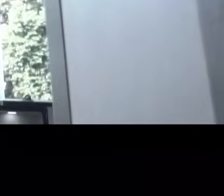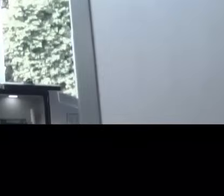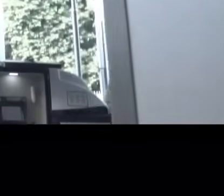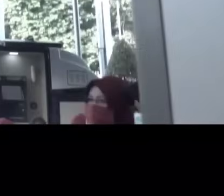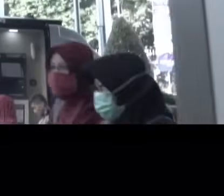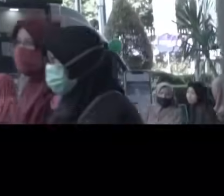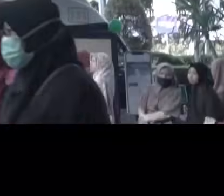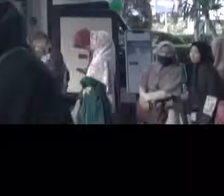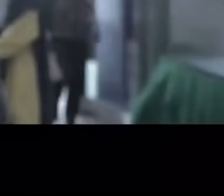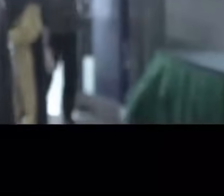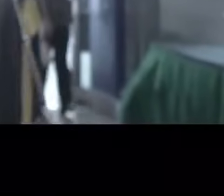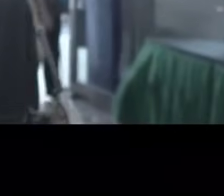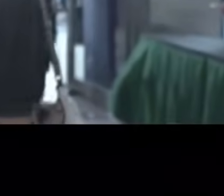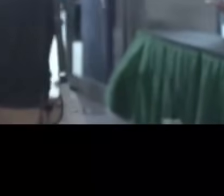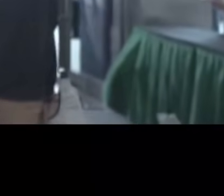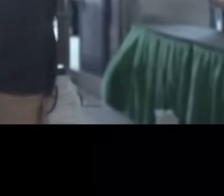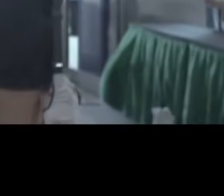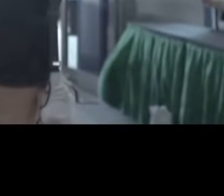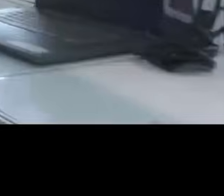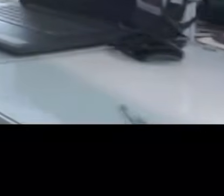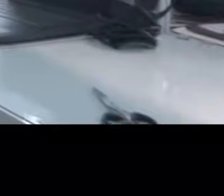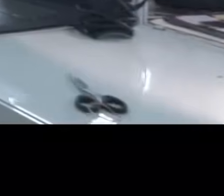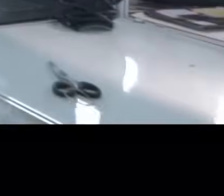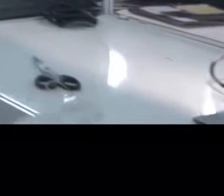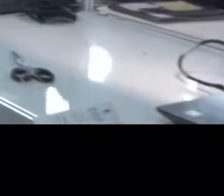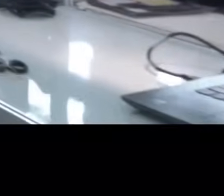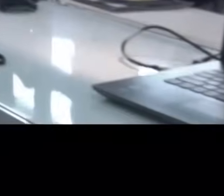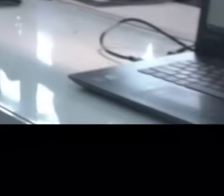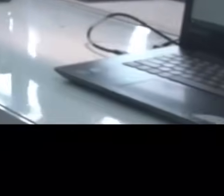Allah ramai lagi. Amin.